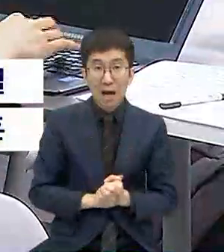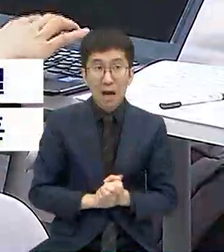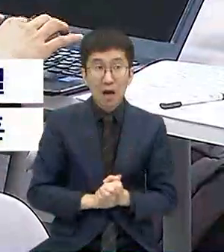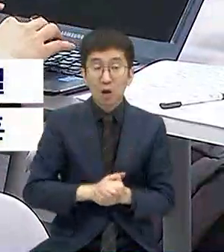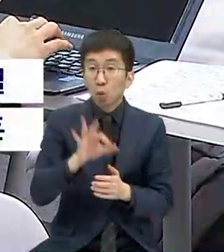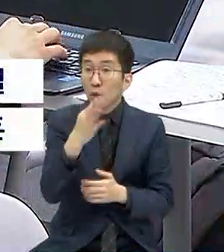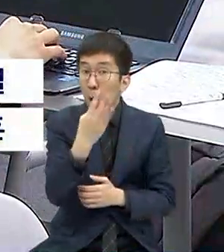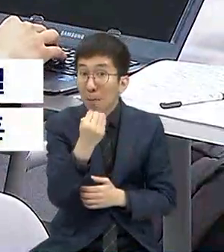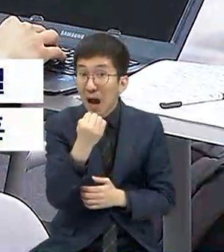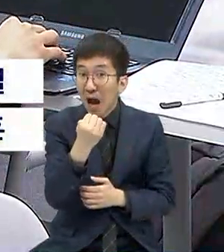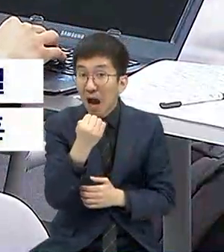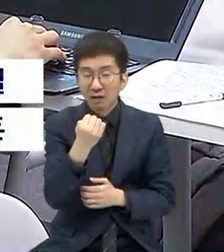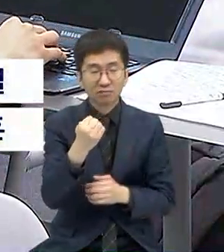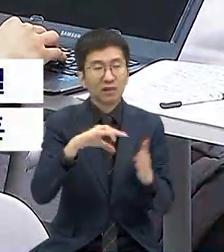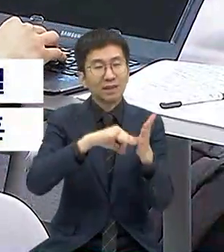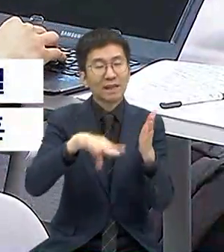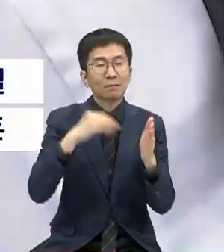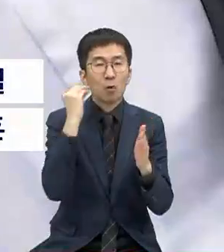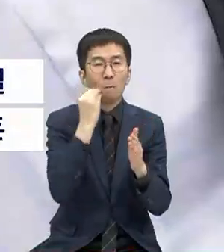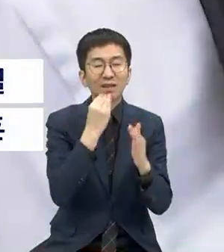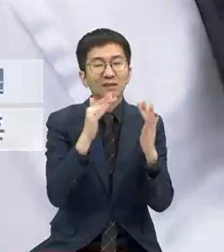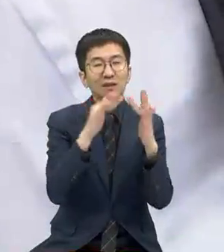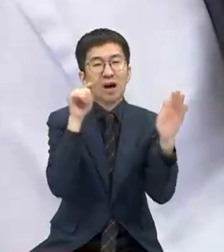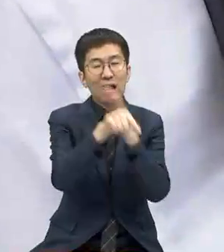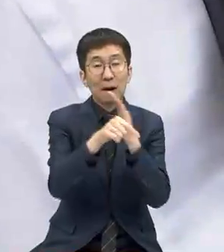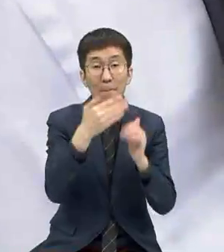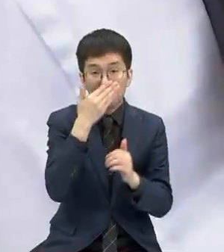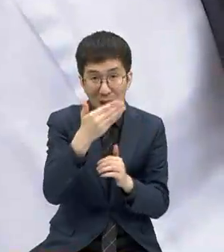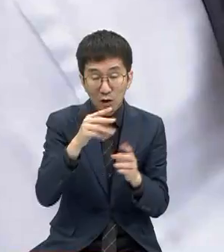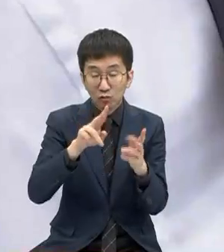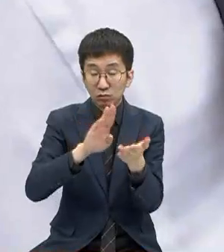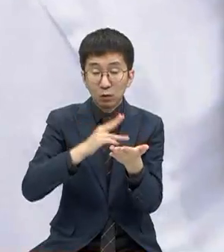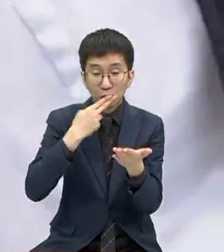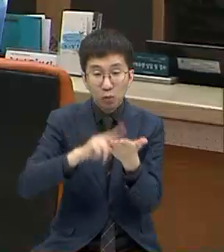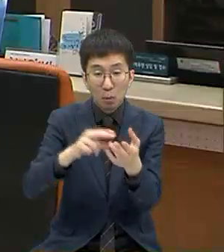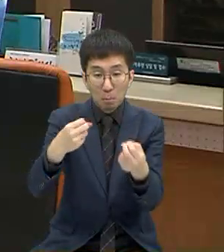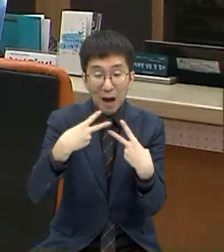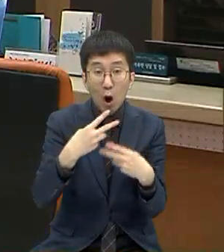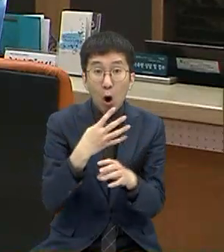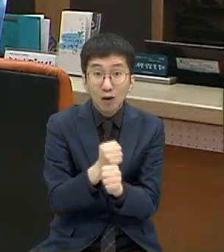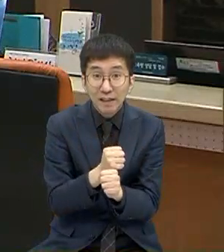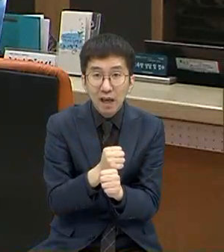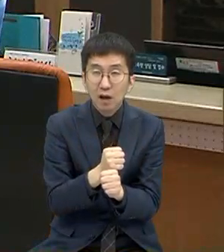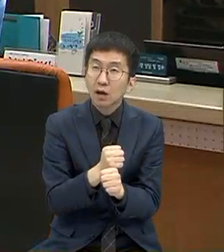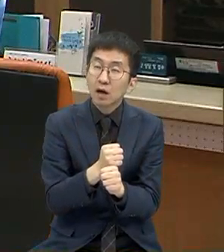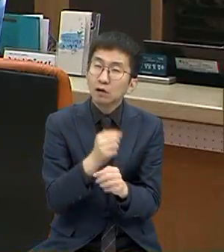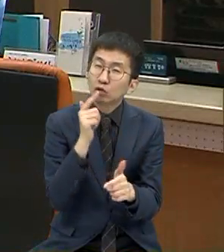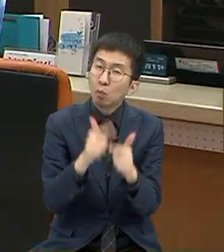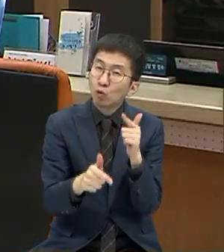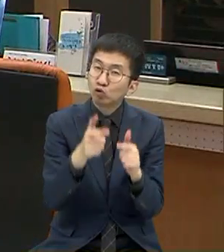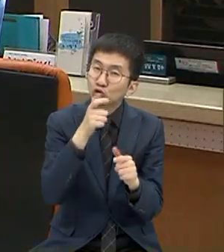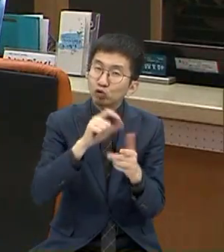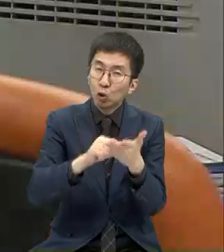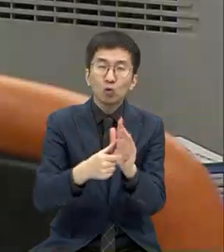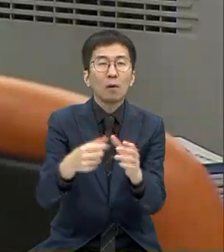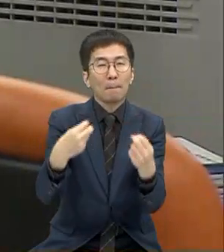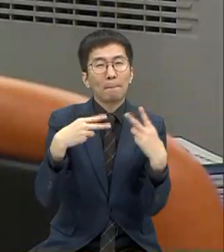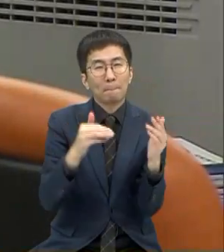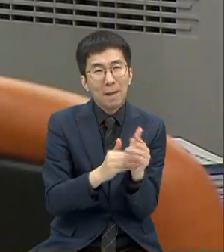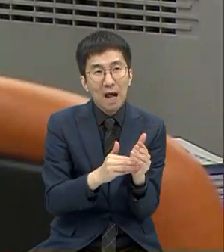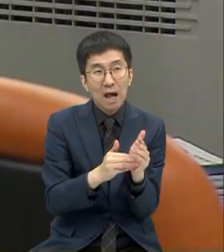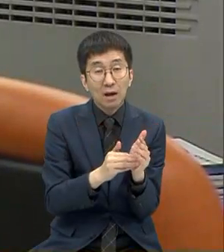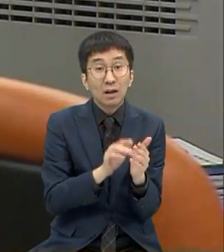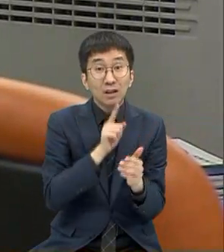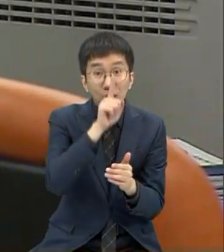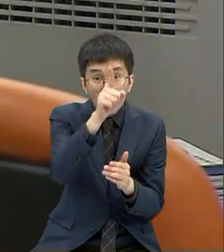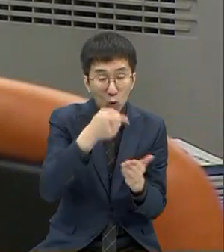있고 우편 고지서는 이번 주 중반쯤 배송됩니다. 신고와 납부 기한은 다음 달 1일부터